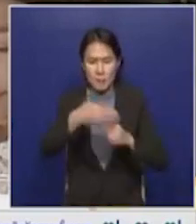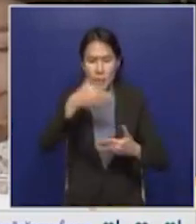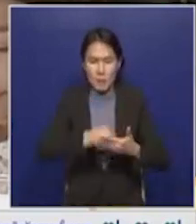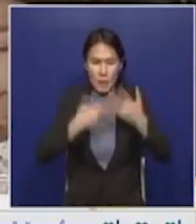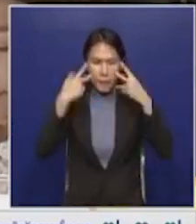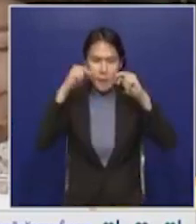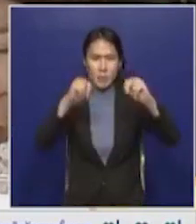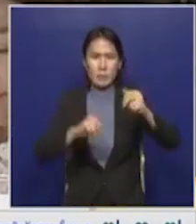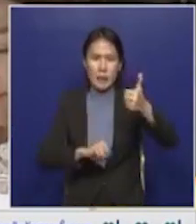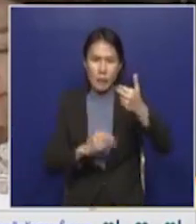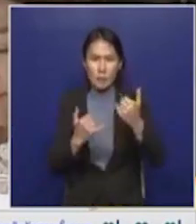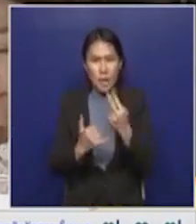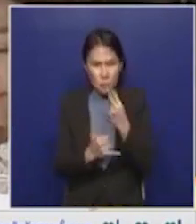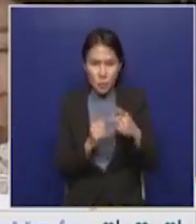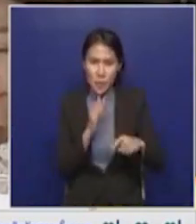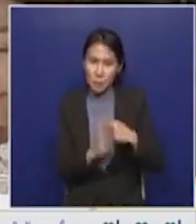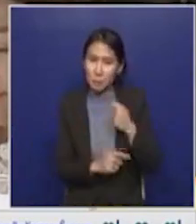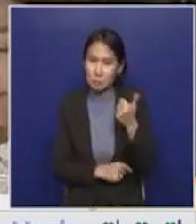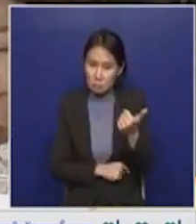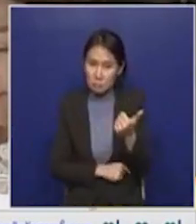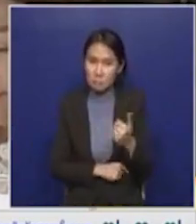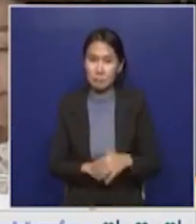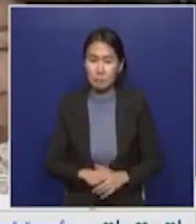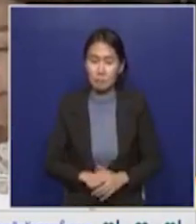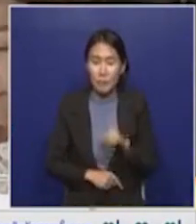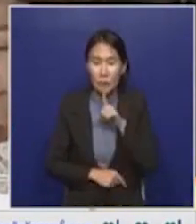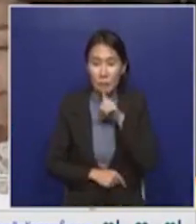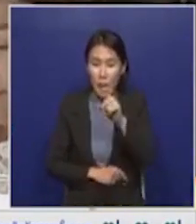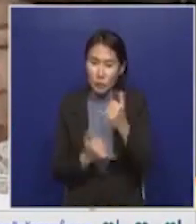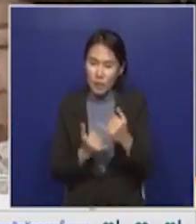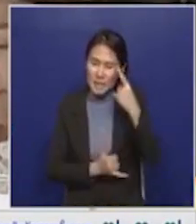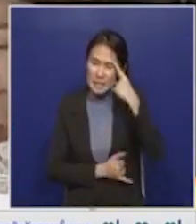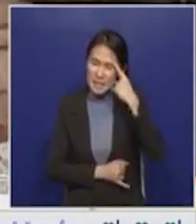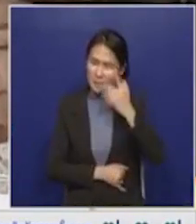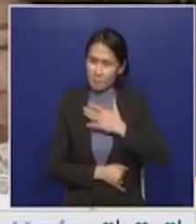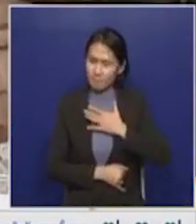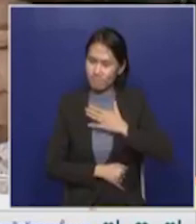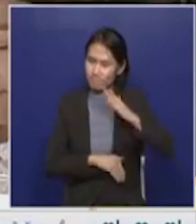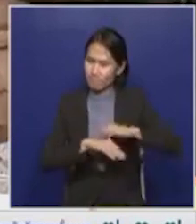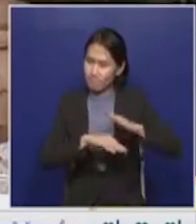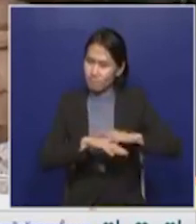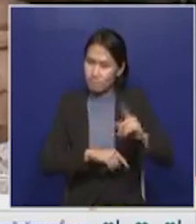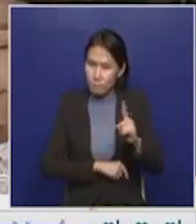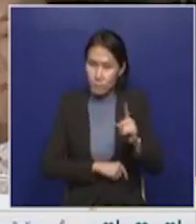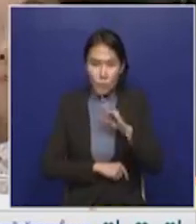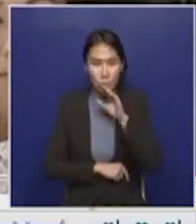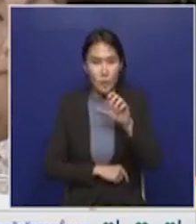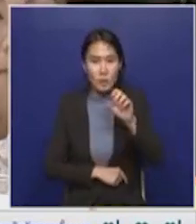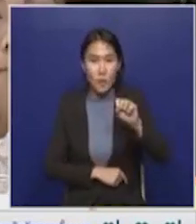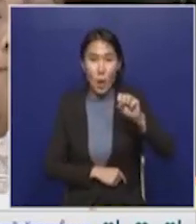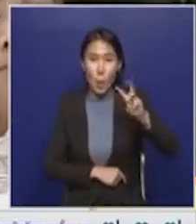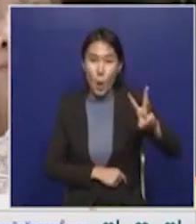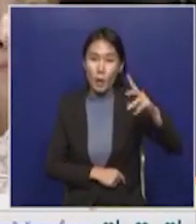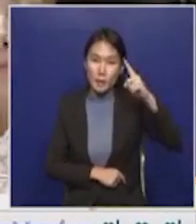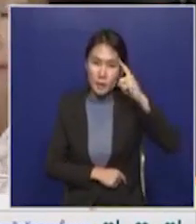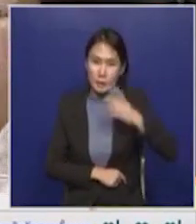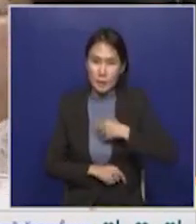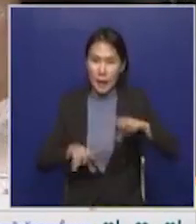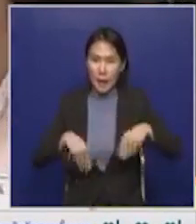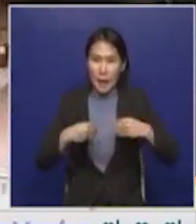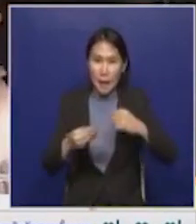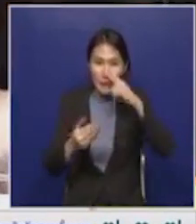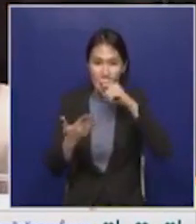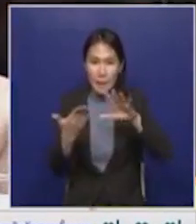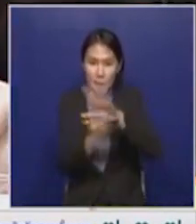เราก็ได้สมเหตุสมผลถามว่าโดยสำนึกตั้งค่าสวมีสำนึกว่าจะทำเพื่อเทศชาติ